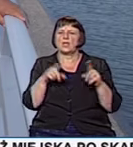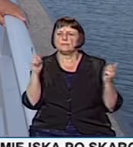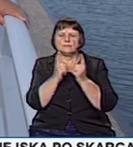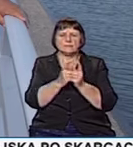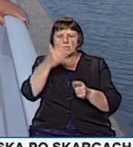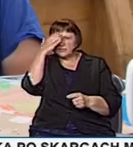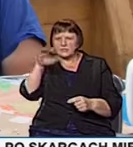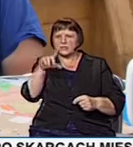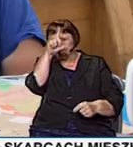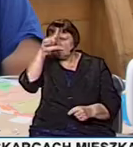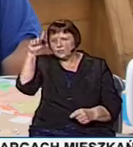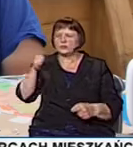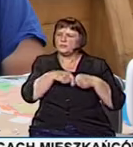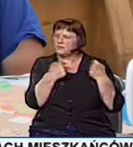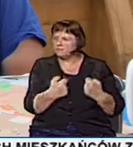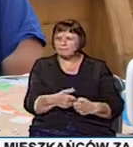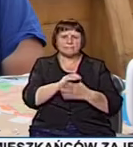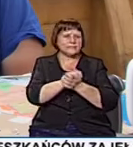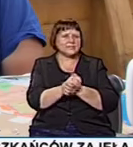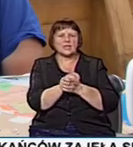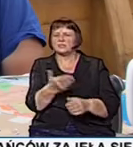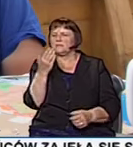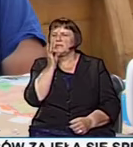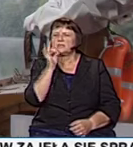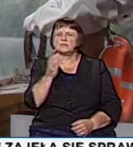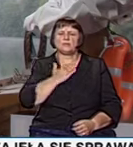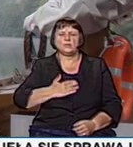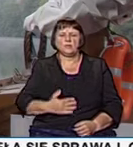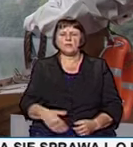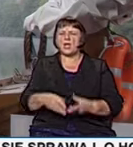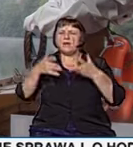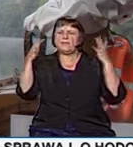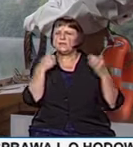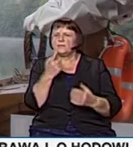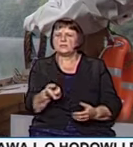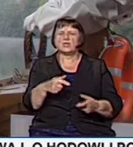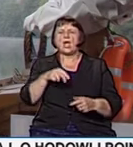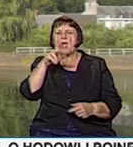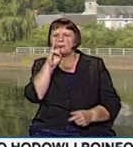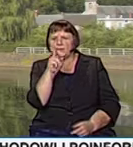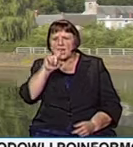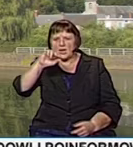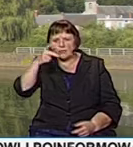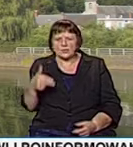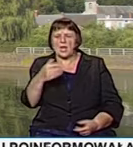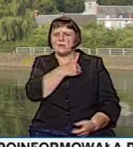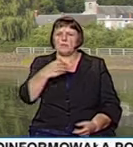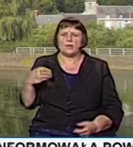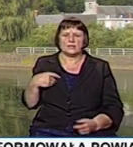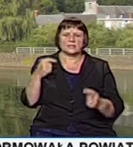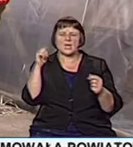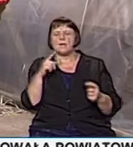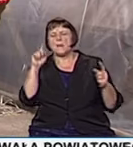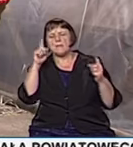zupełnie obcymi ludźmi, serdecznymi, bardzo przyjaźnie nastawionymi. Choć wielu umiało wymówić nazwę Wieluń, to Polskę mylili z